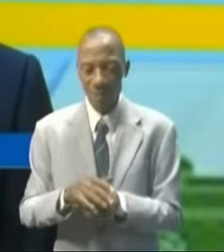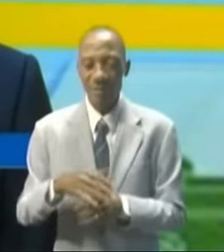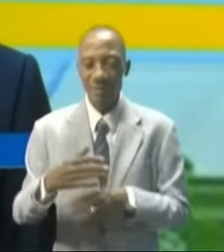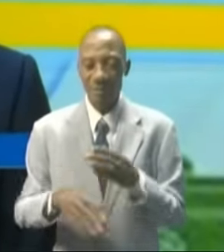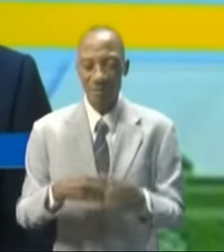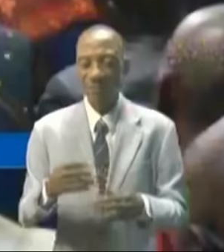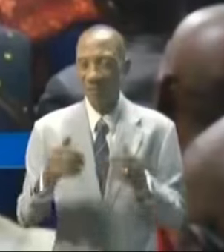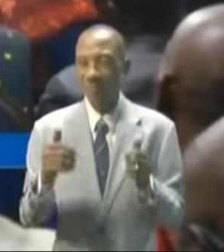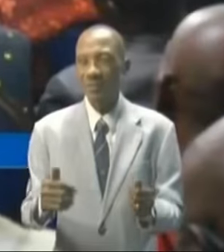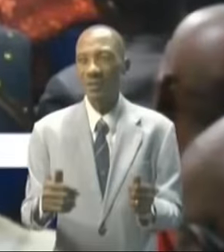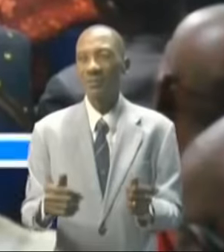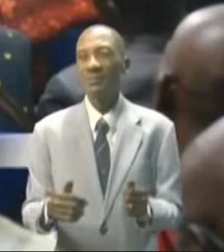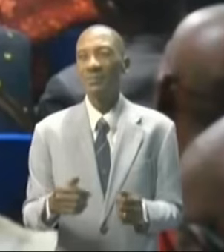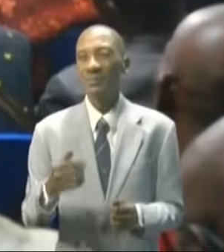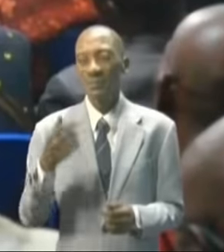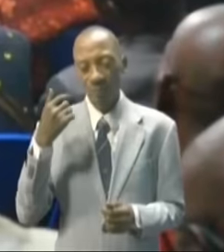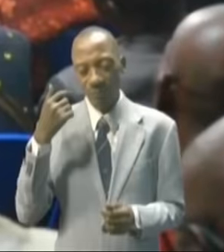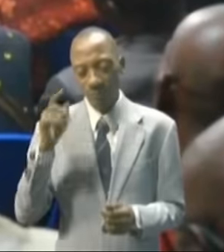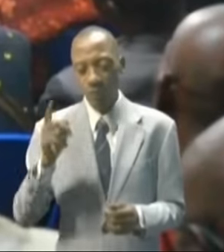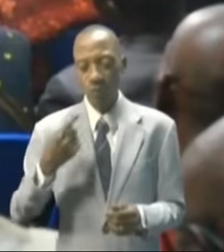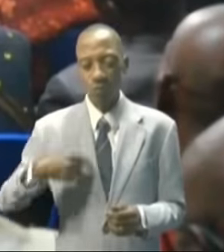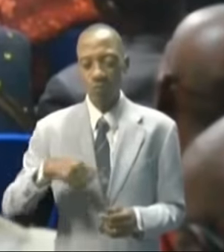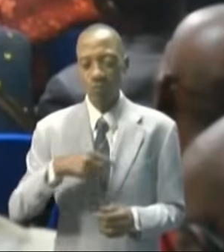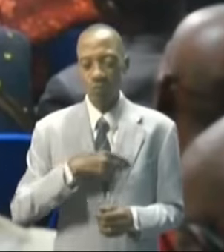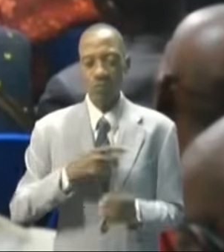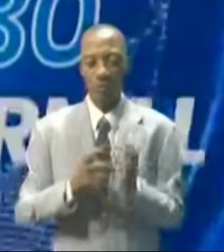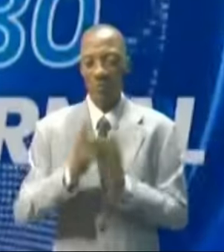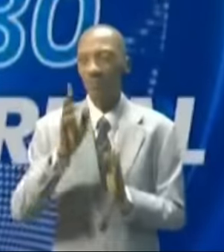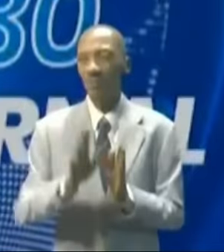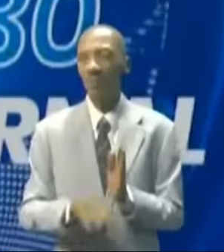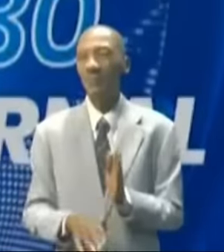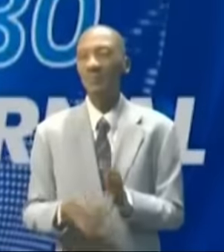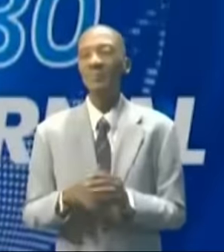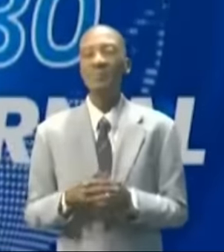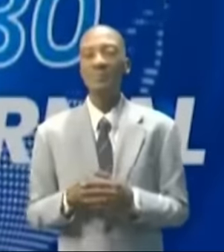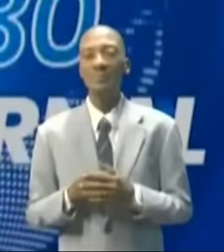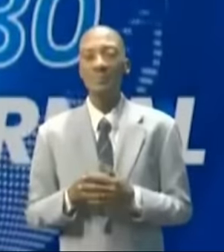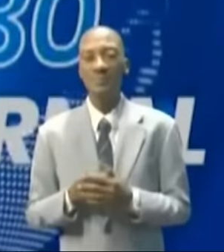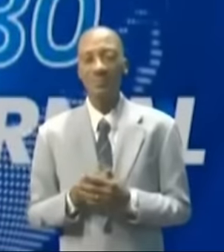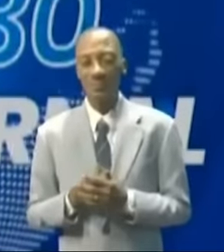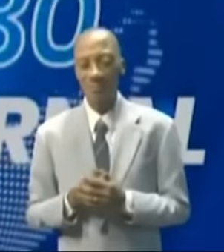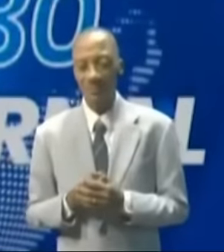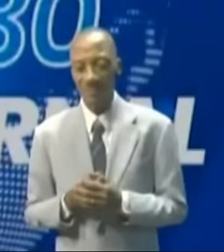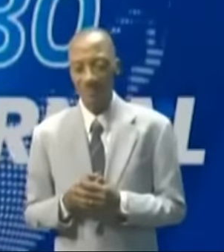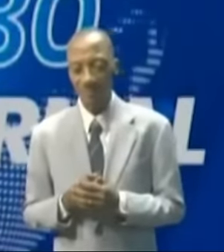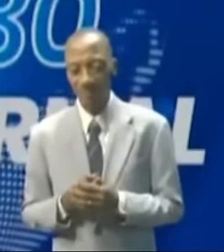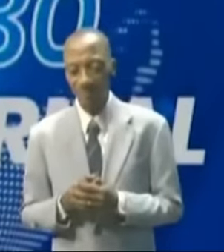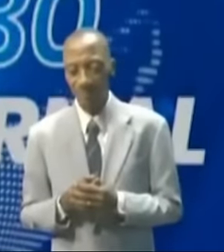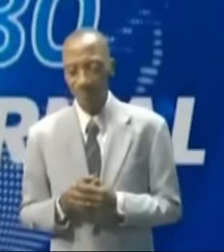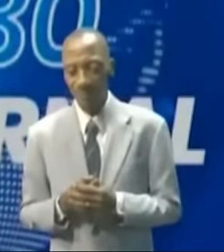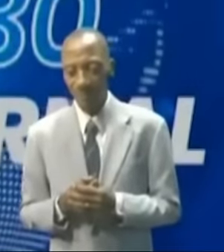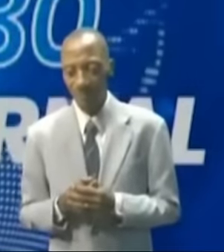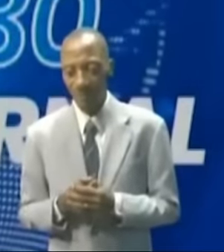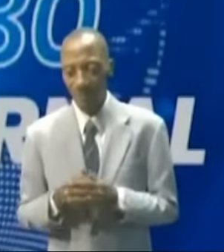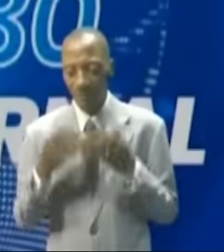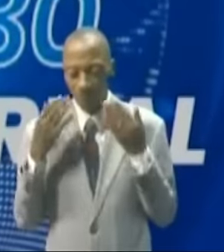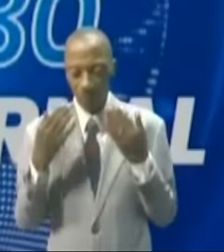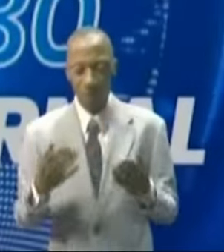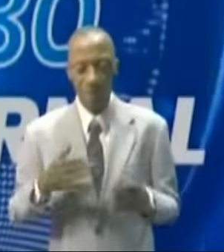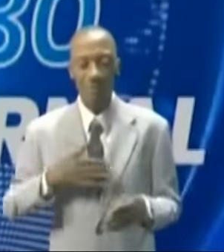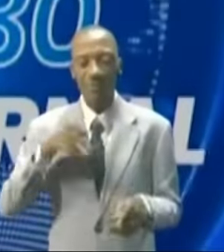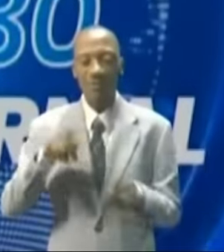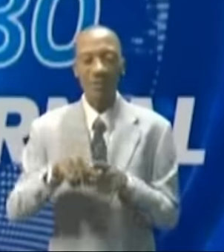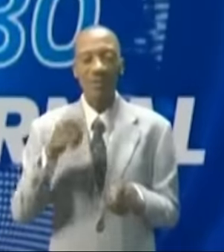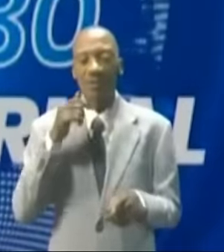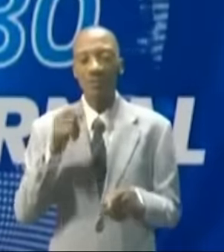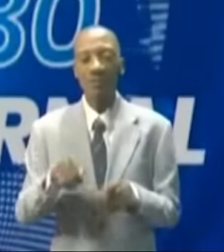en vue de l'avancement de la formation universitaire. Mesdames et messieurs, c'est la fin de ce journal de Nicole